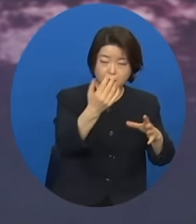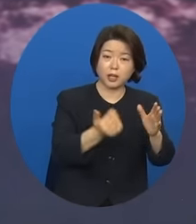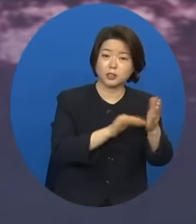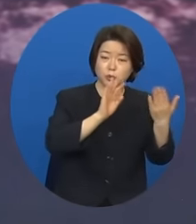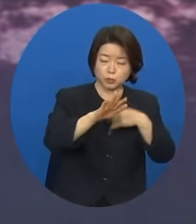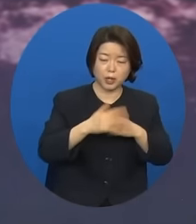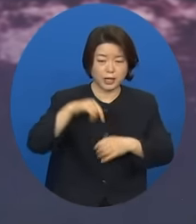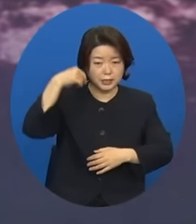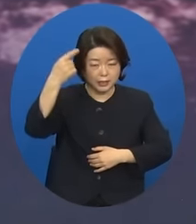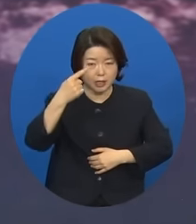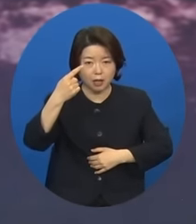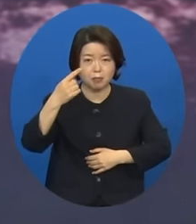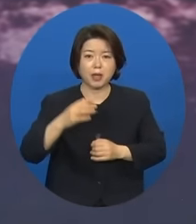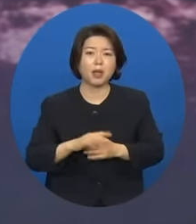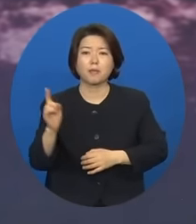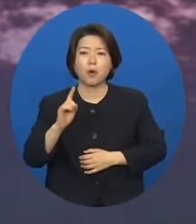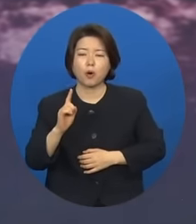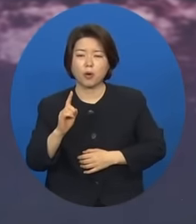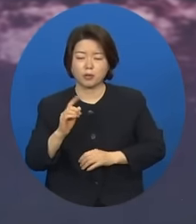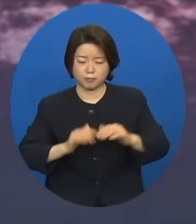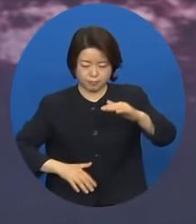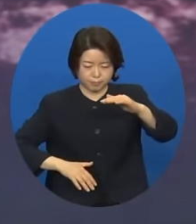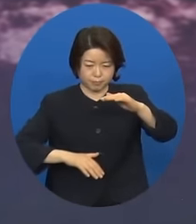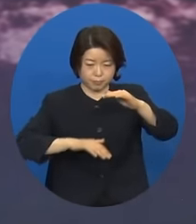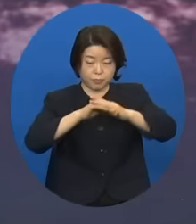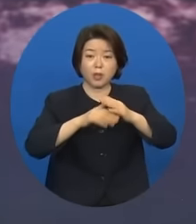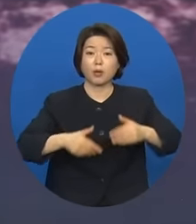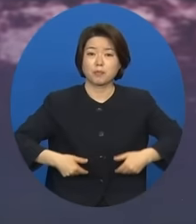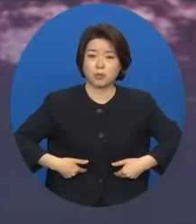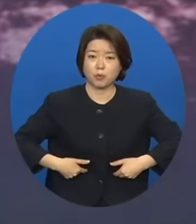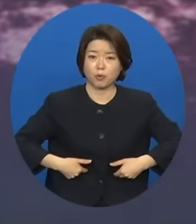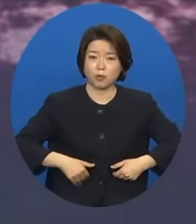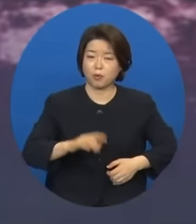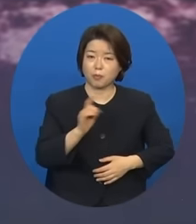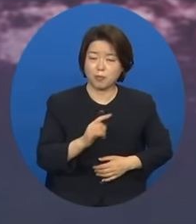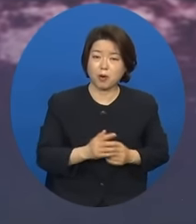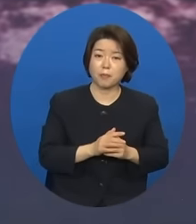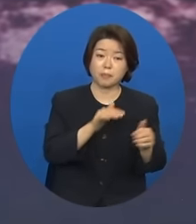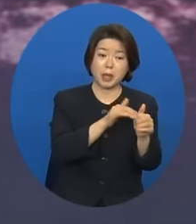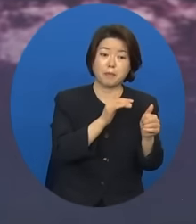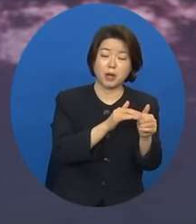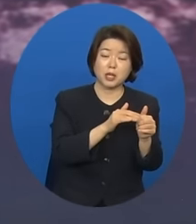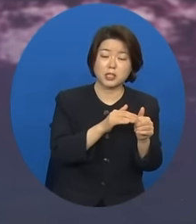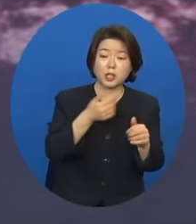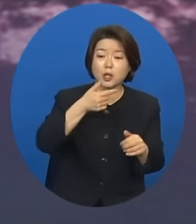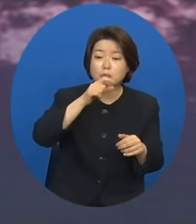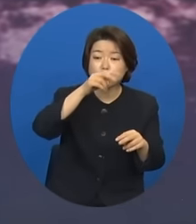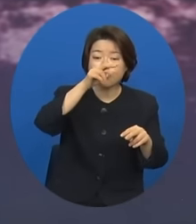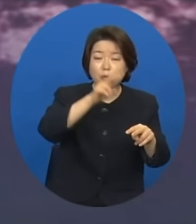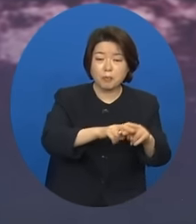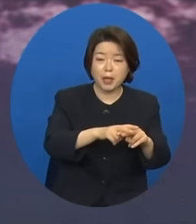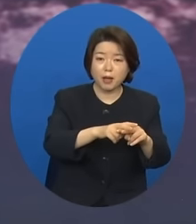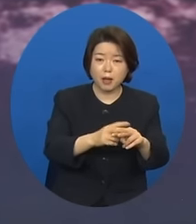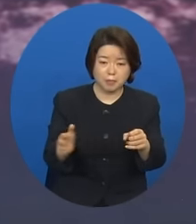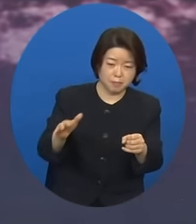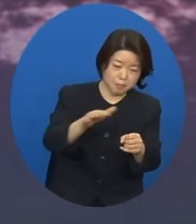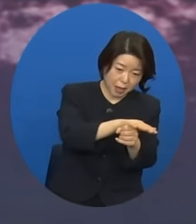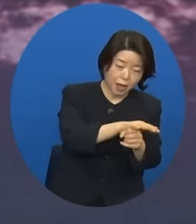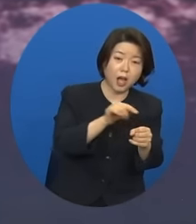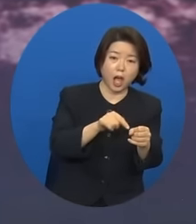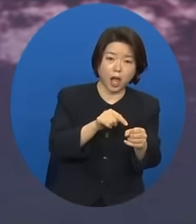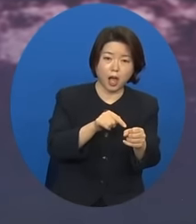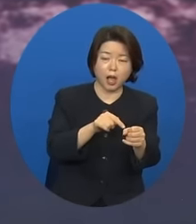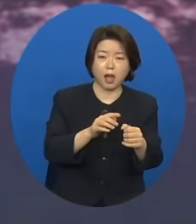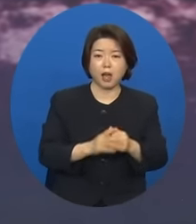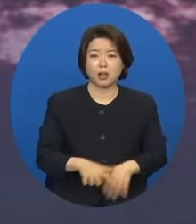그다음에 할 것은요 다시 채우는 것입니다 저는 본문에 블레셋의 의무를 메웠다고 했던 그 매웠다는 단어 있잖아요